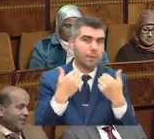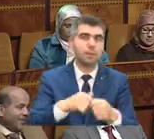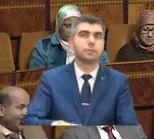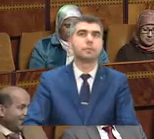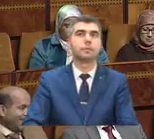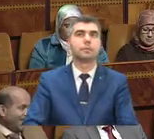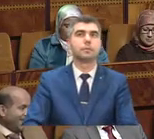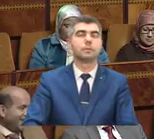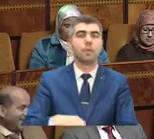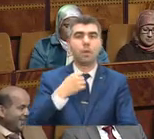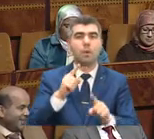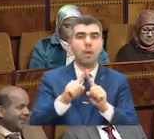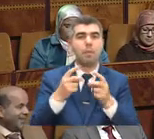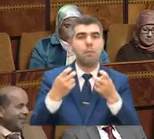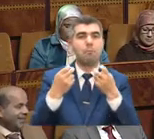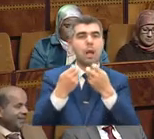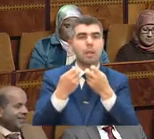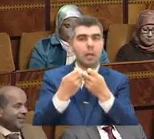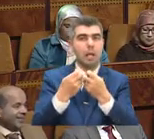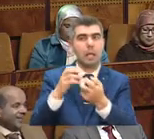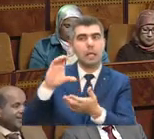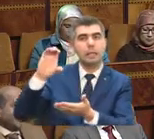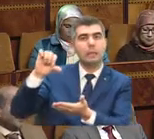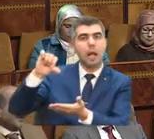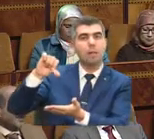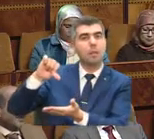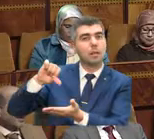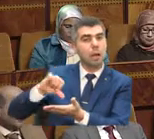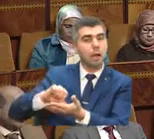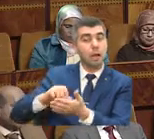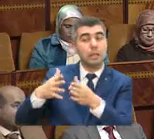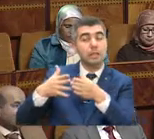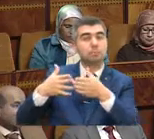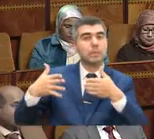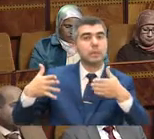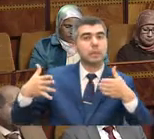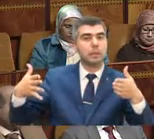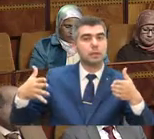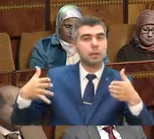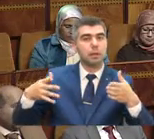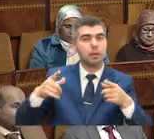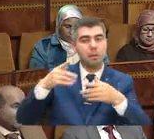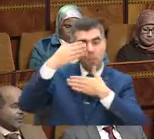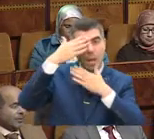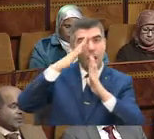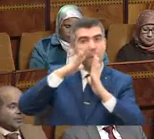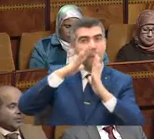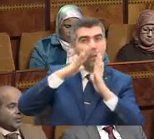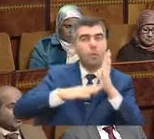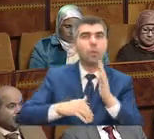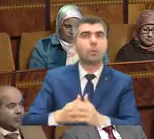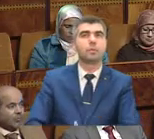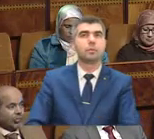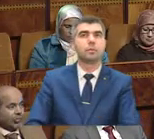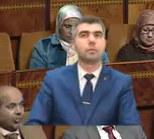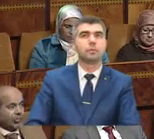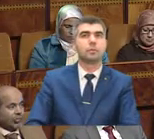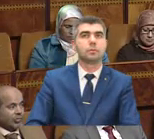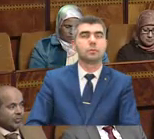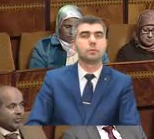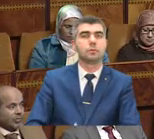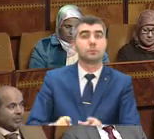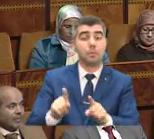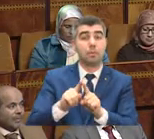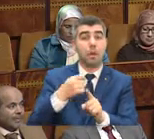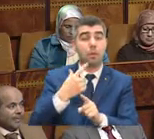ناخذوا كمثال اقليم مديونه اللي فيه اكبر مطرح النفايات في المغرب، وربما كي يعني حتى في